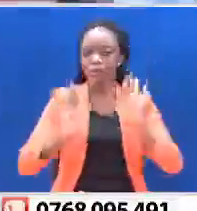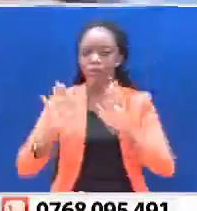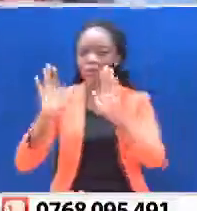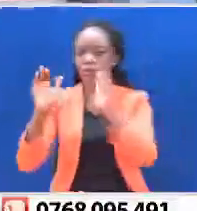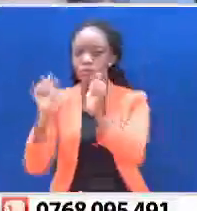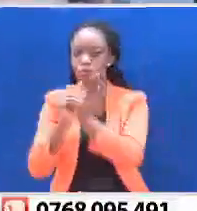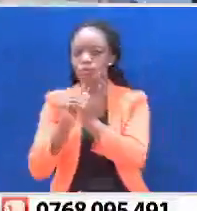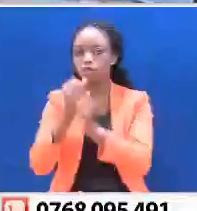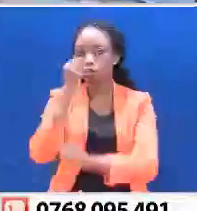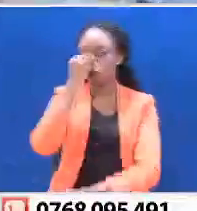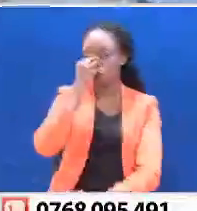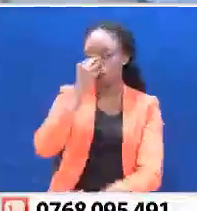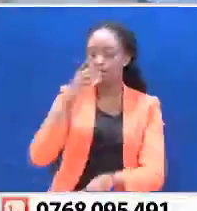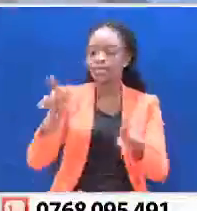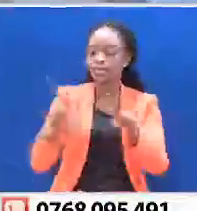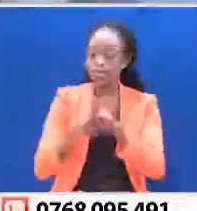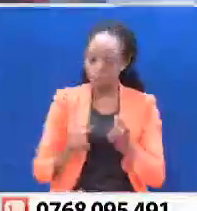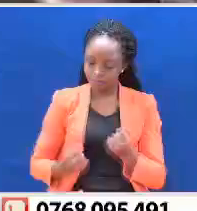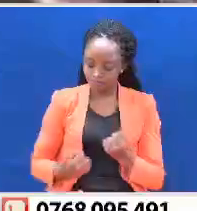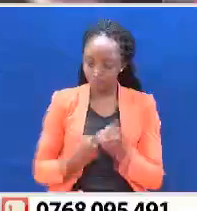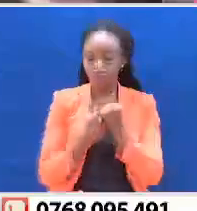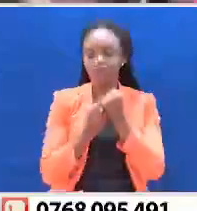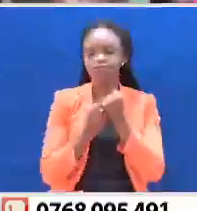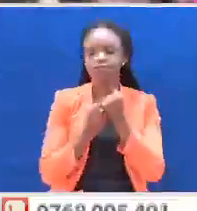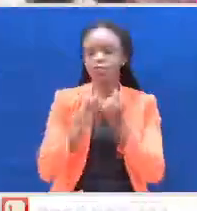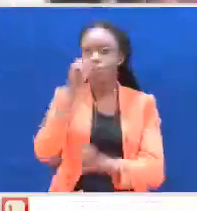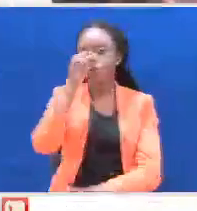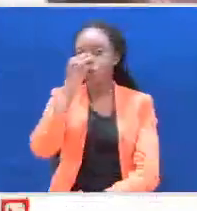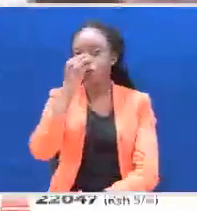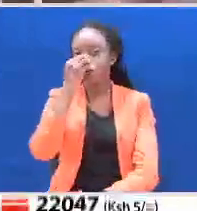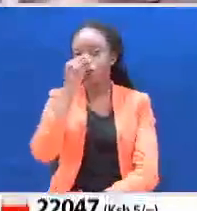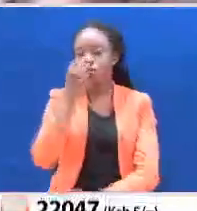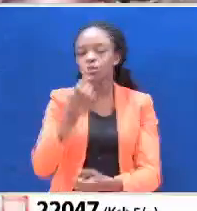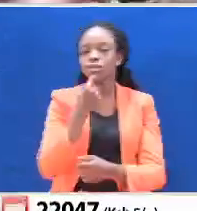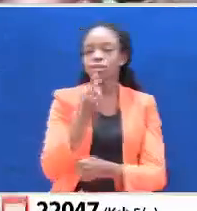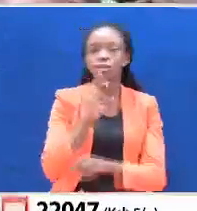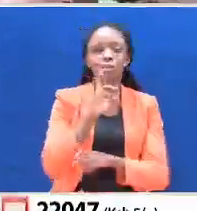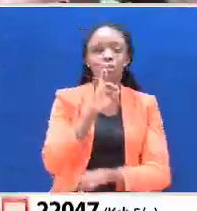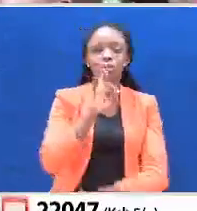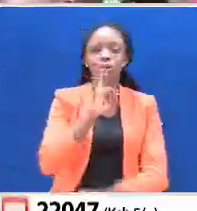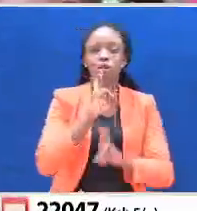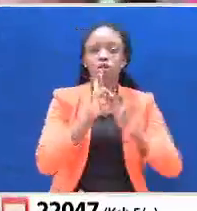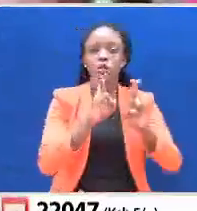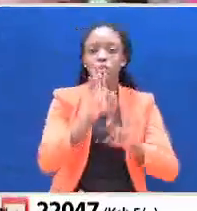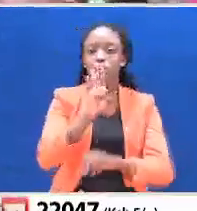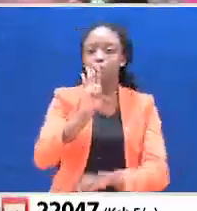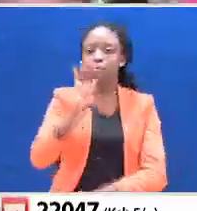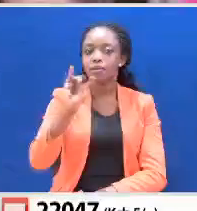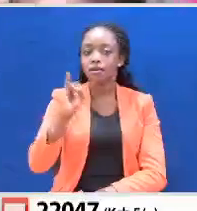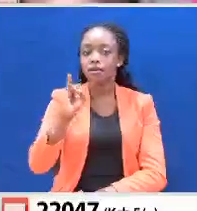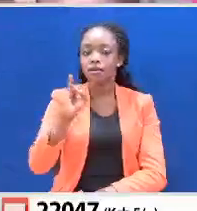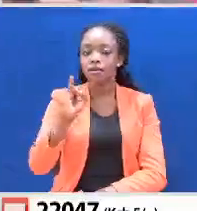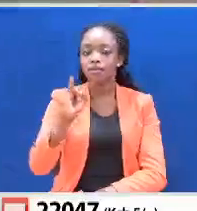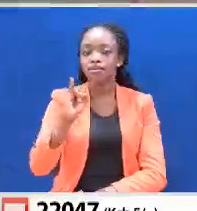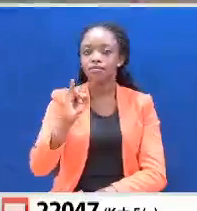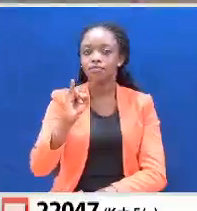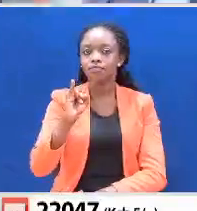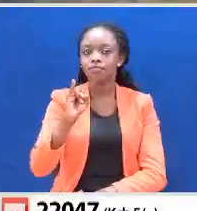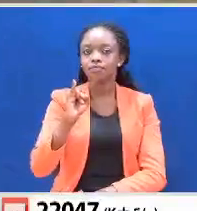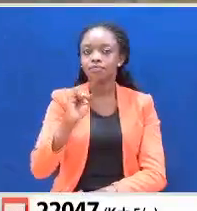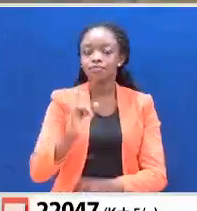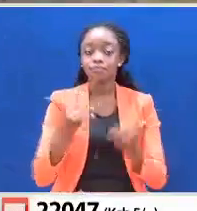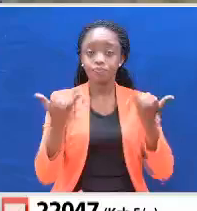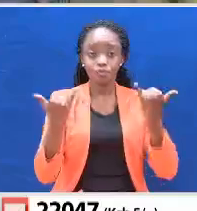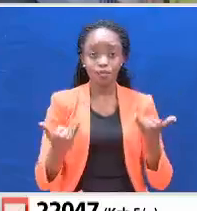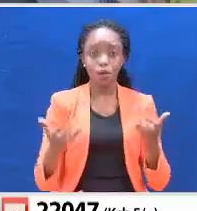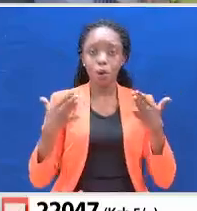vile vile wamemunga mkono naibu wa rais katika kupuzilia mbali ripoti ya jopo kazi la maridhiano BBI.